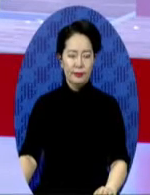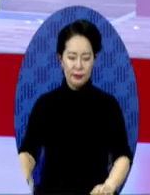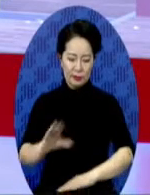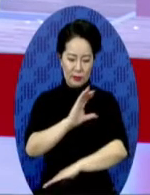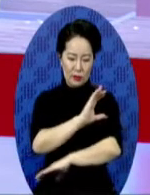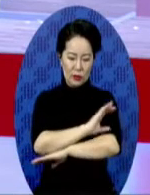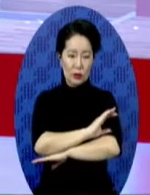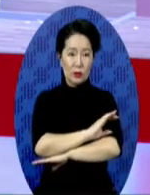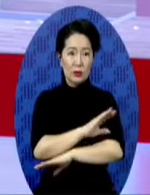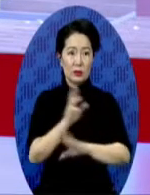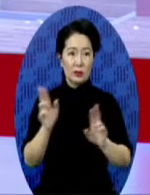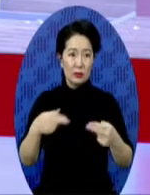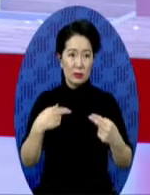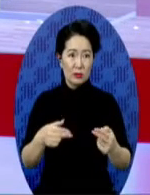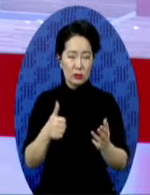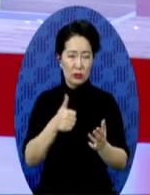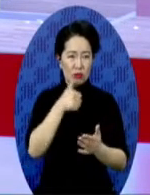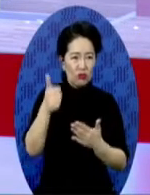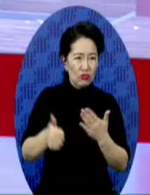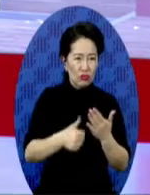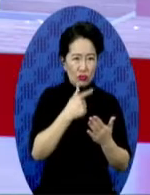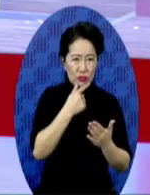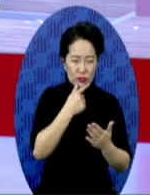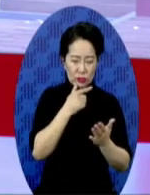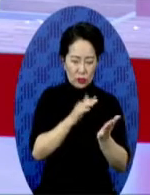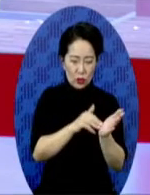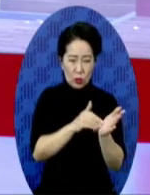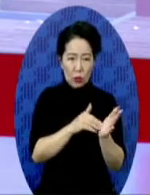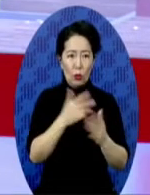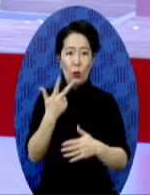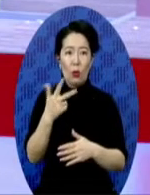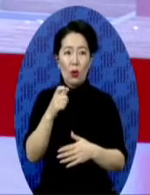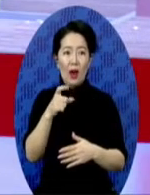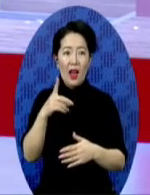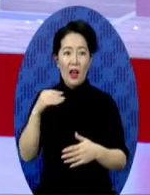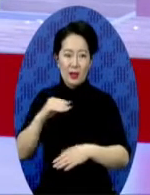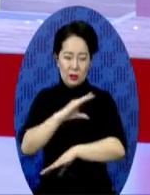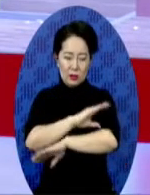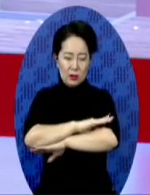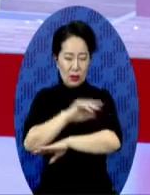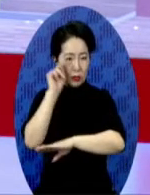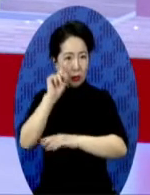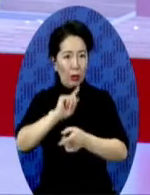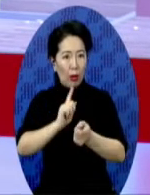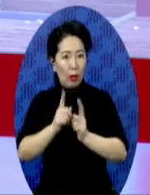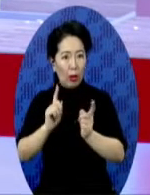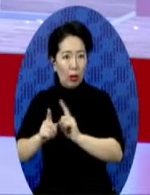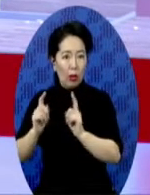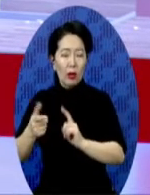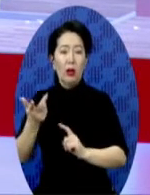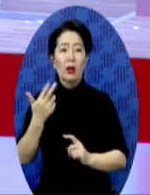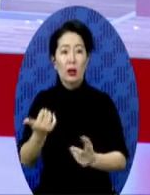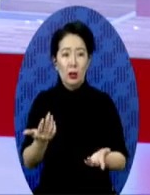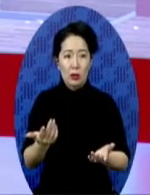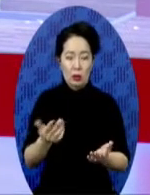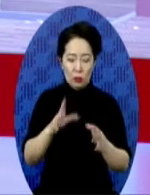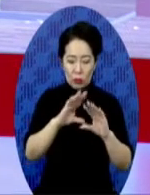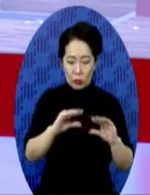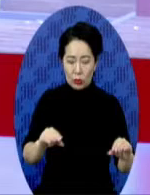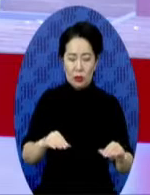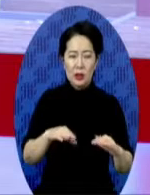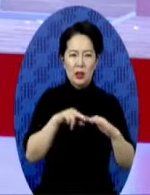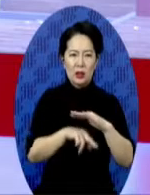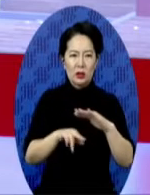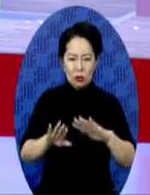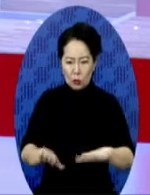За сургуулийнх нь анги танхим хүрэлцэхгүй 3 ээлжийн хичээлж байгаа сургууль энэ онд хэдээр буурсан бай. Цэцэрлэгт хүүхдийн өвч чадахгүй улмаас гэртээ ажилгүй үлддэг